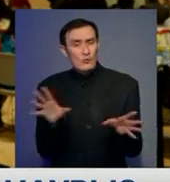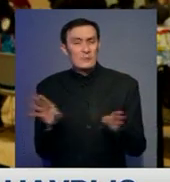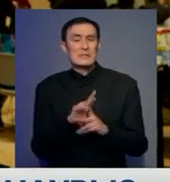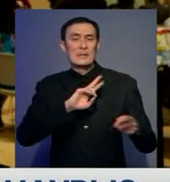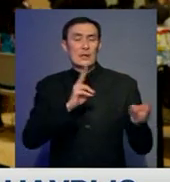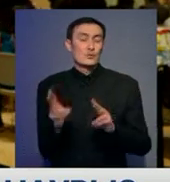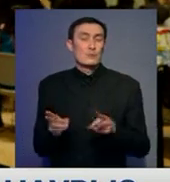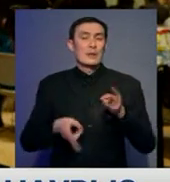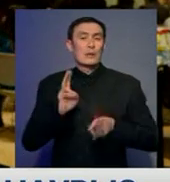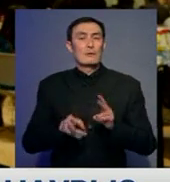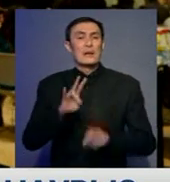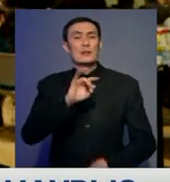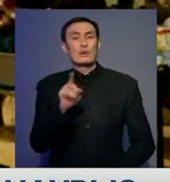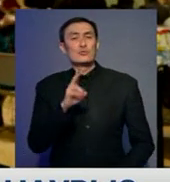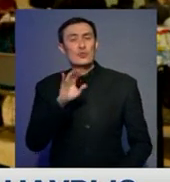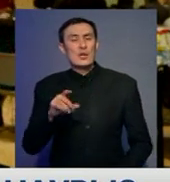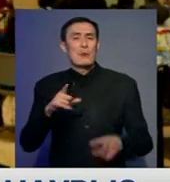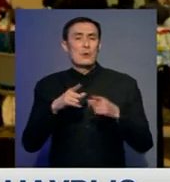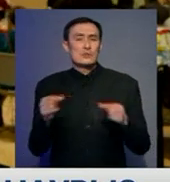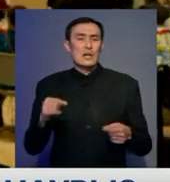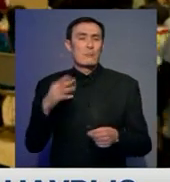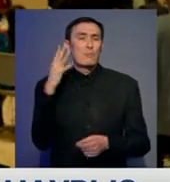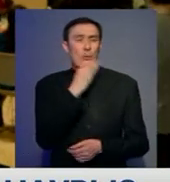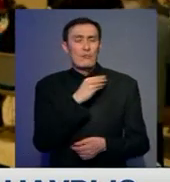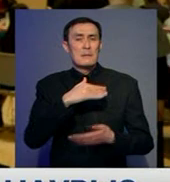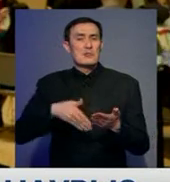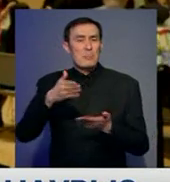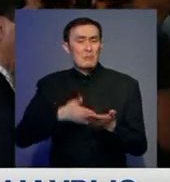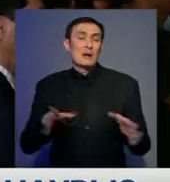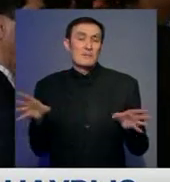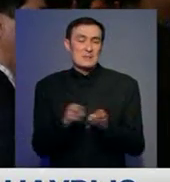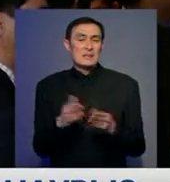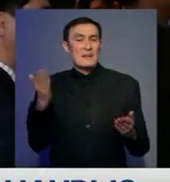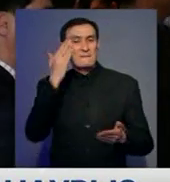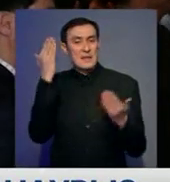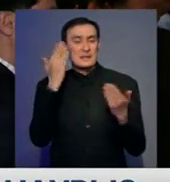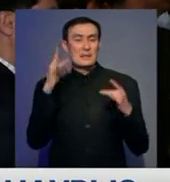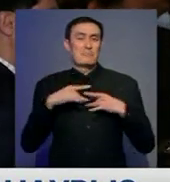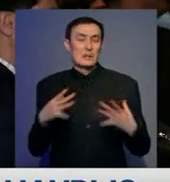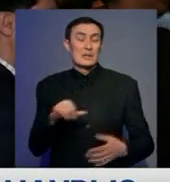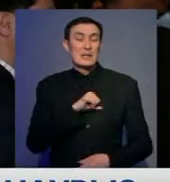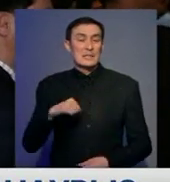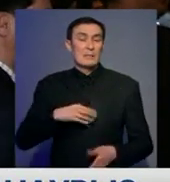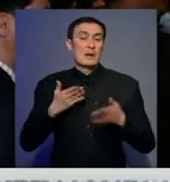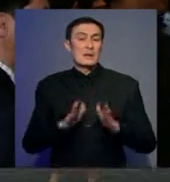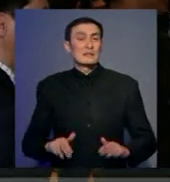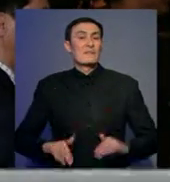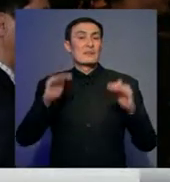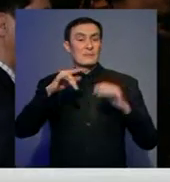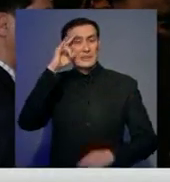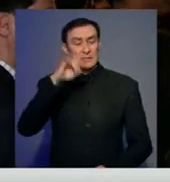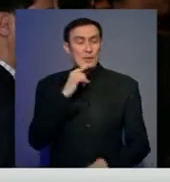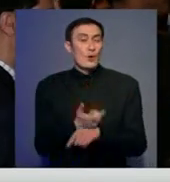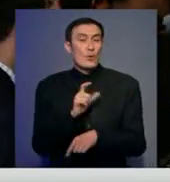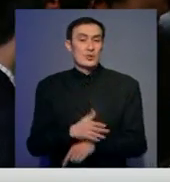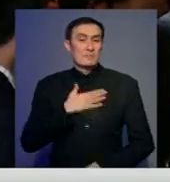приготовили Наурыз кожи, баурсаки, плов, бешбармак. Весело празднуем. Я сам родился, вырос в Казахстане.